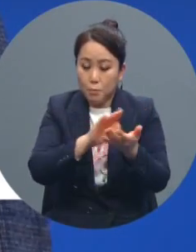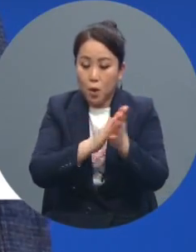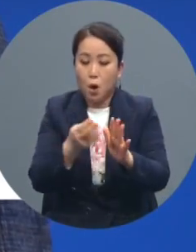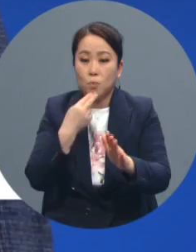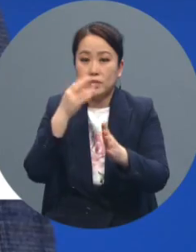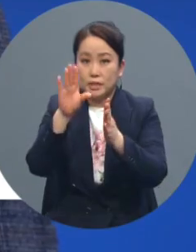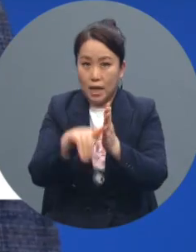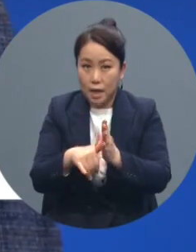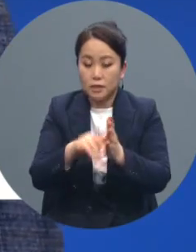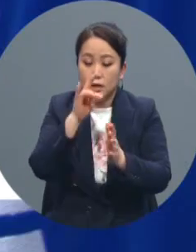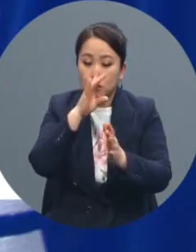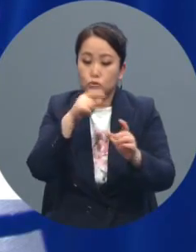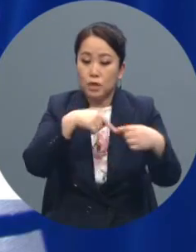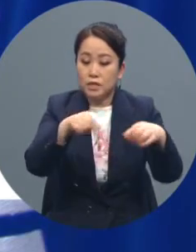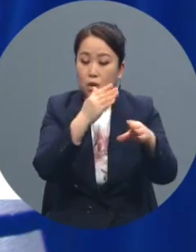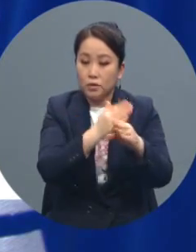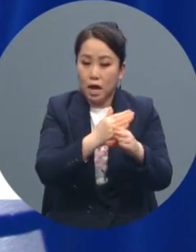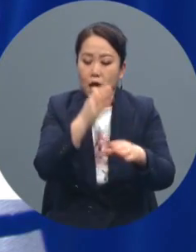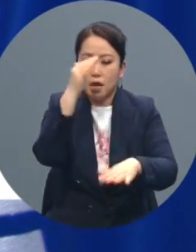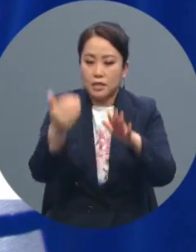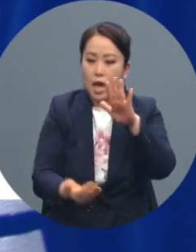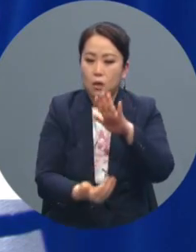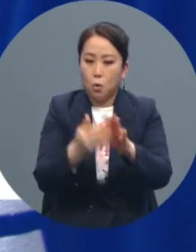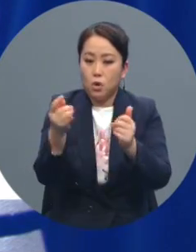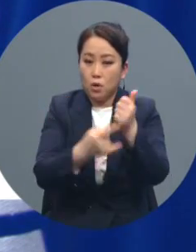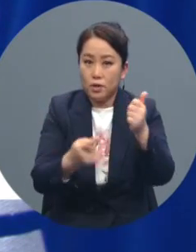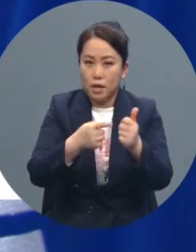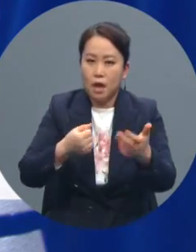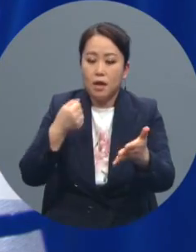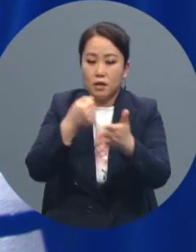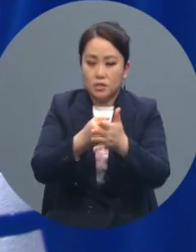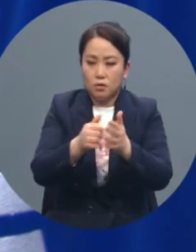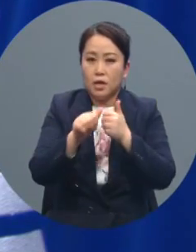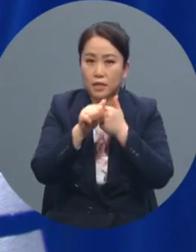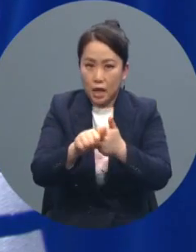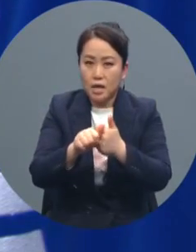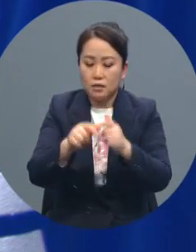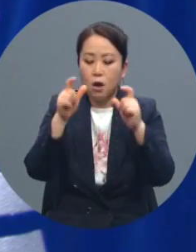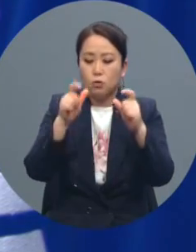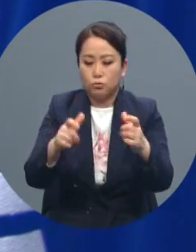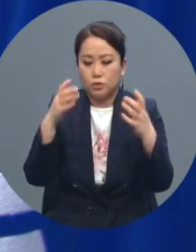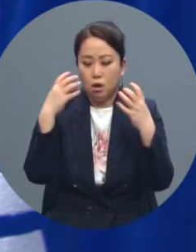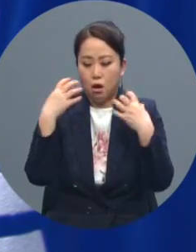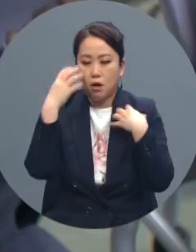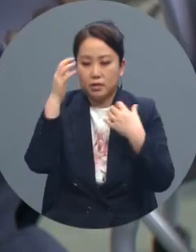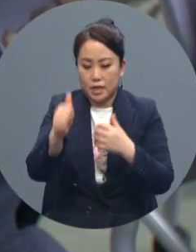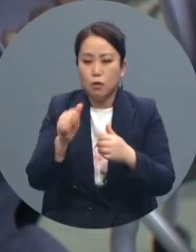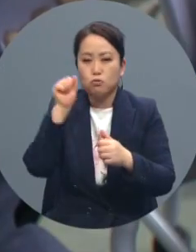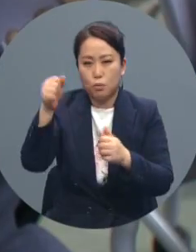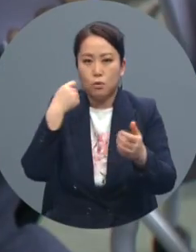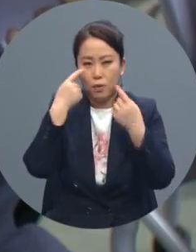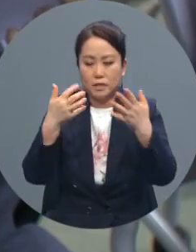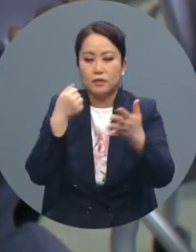중앙당의 최고위원회의 의결을 거쳐 해당 지역의 구청장 후보자로 확정될 예정입니다.